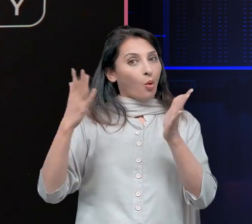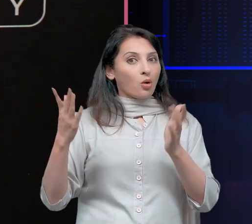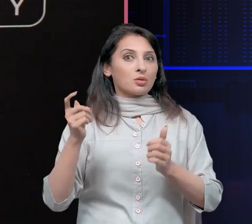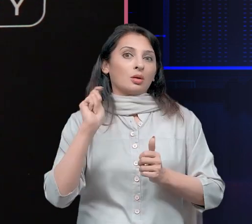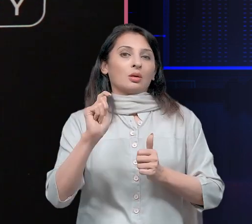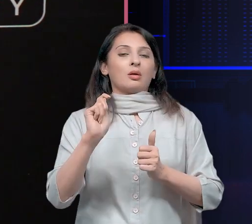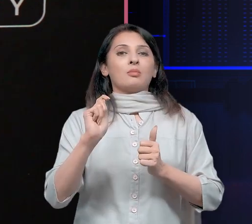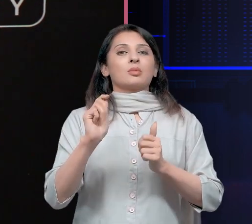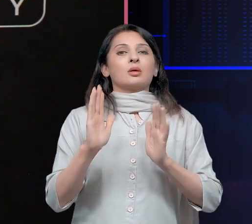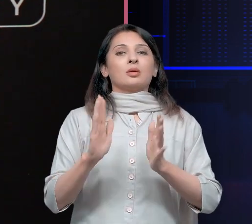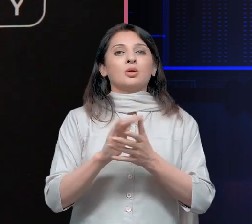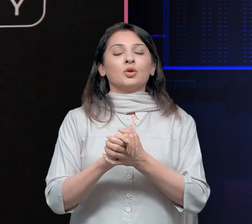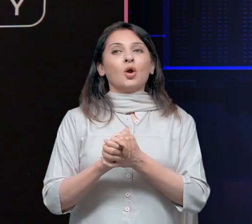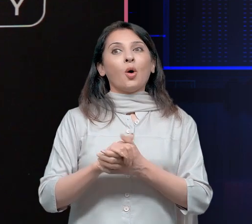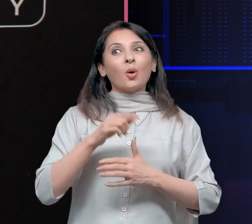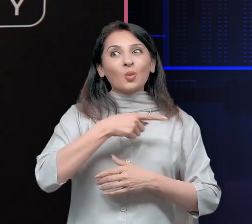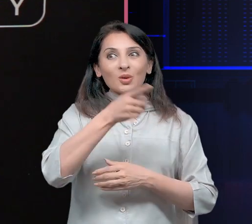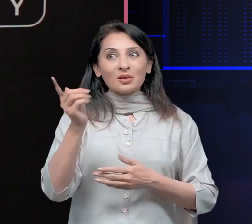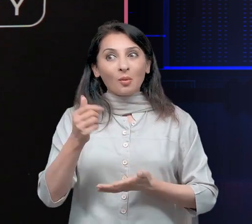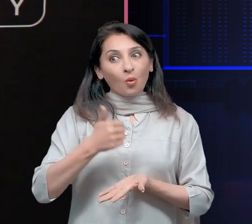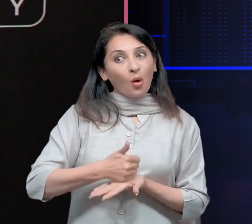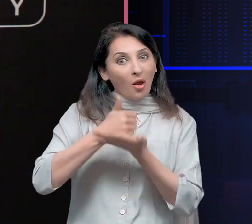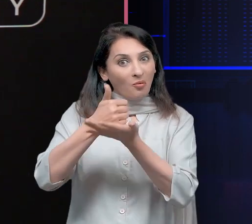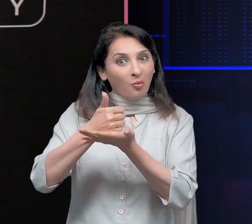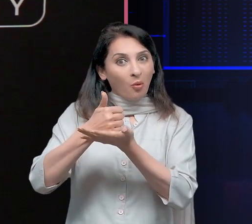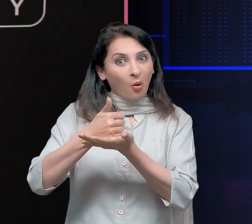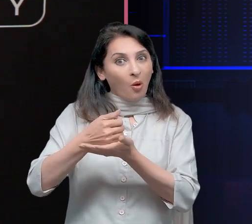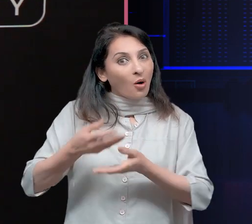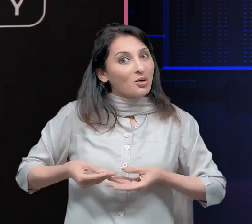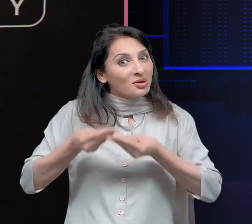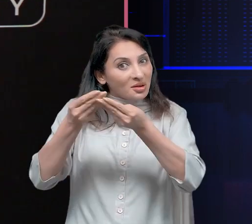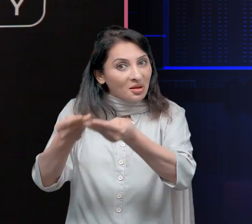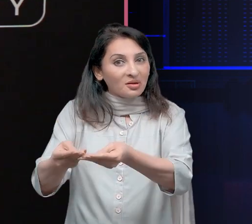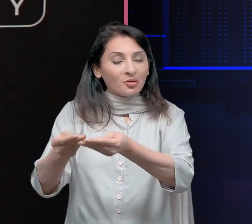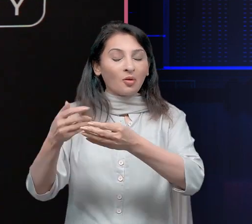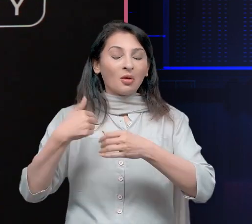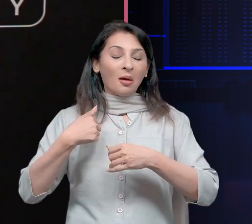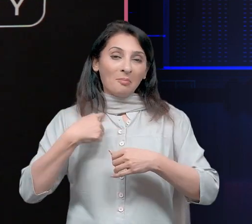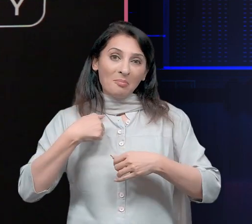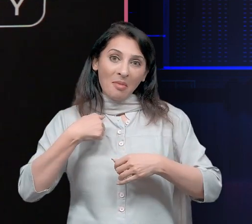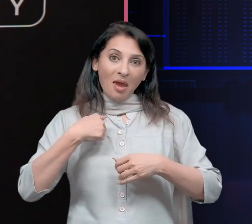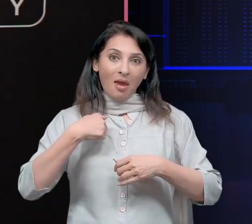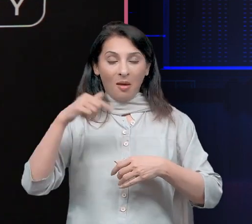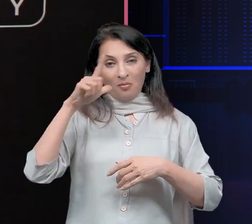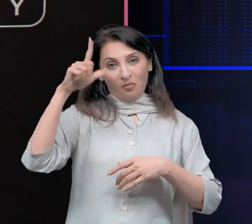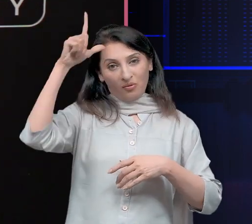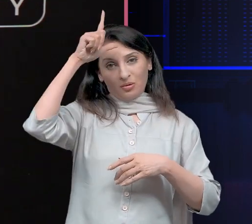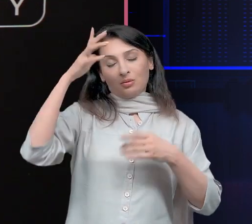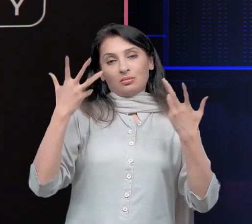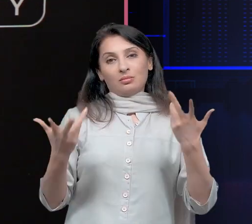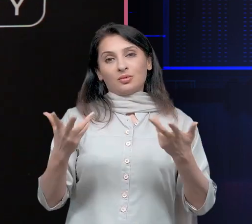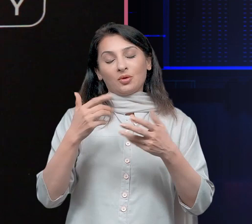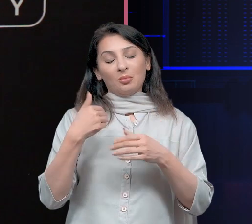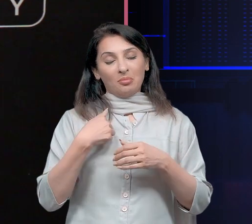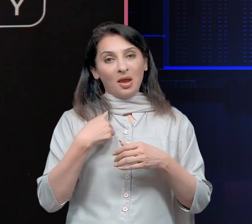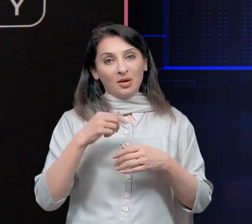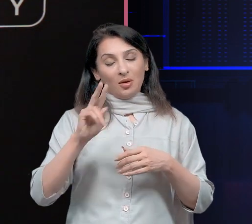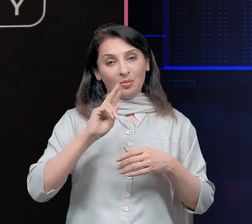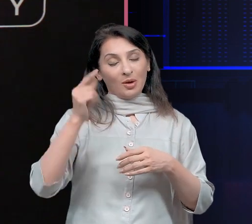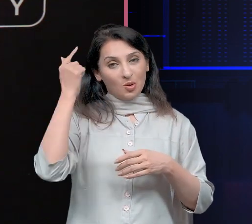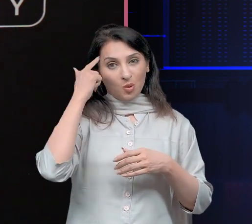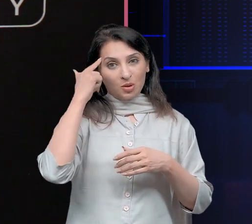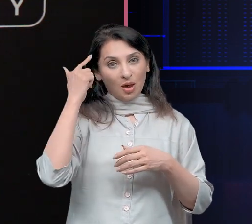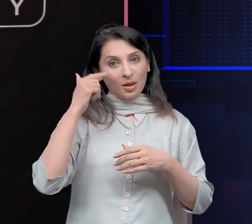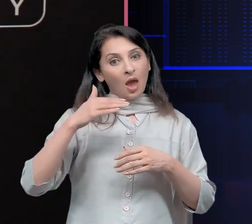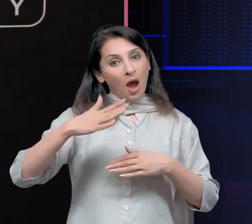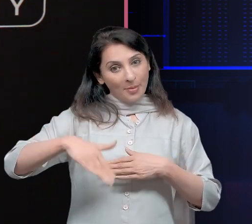اور وہ کام کر رہی تھیں اینڈ ان کو ایوارڈ دیا جا رہا تھا. آئی کانٹ ٹیل یو میں کتنا فخر محسوس کر رہی تھی. مجھے اور ہو گیا